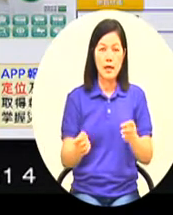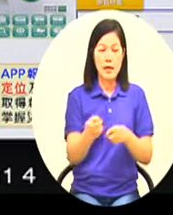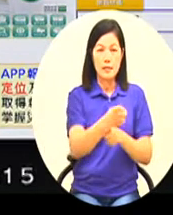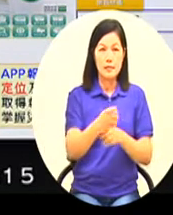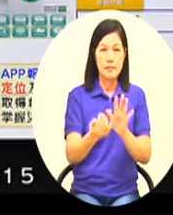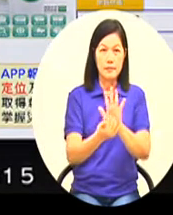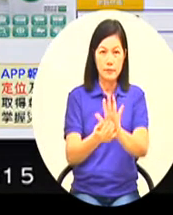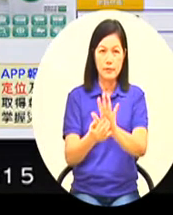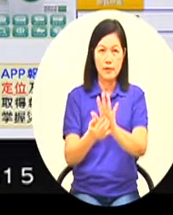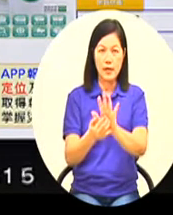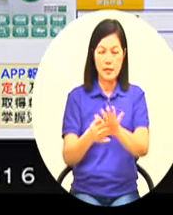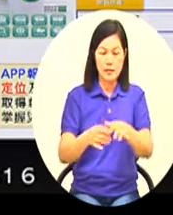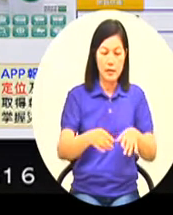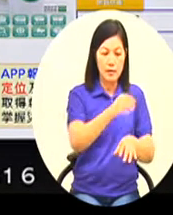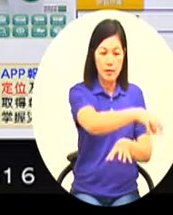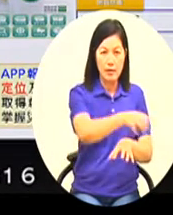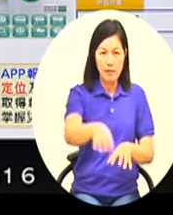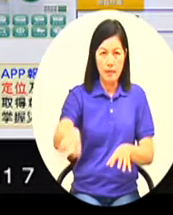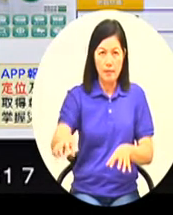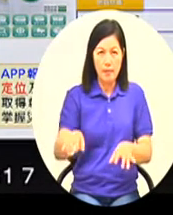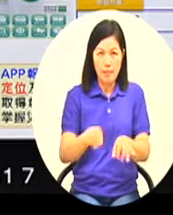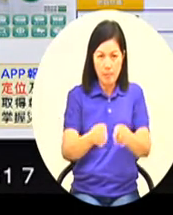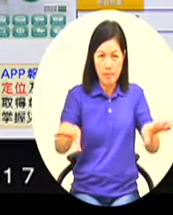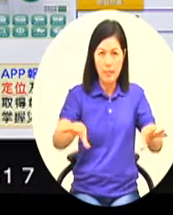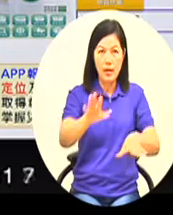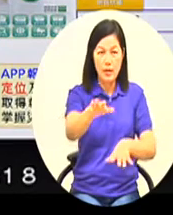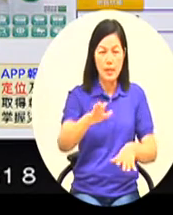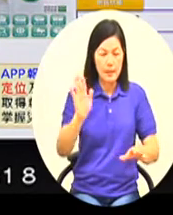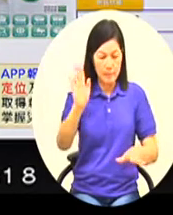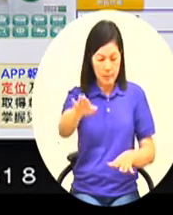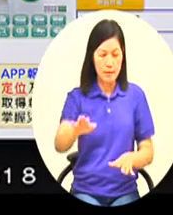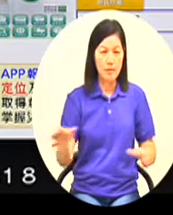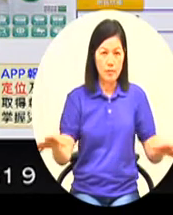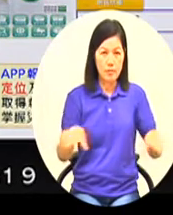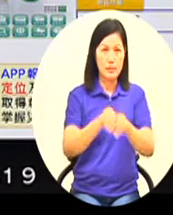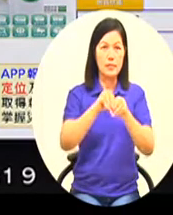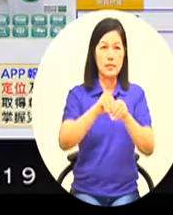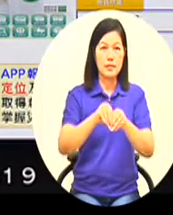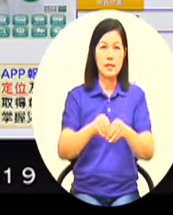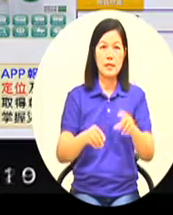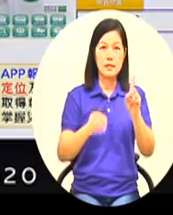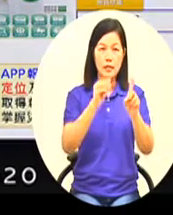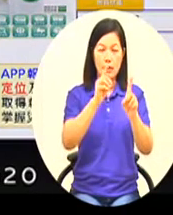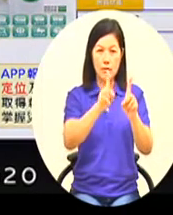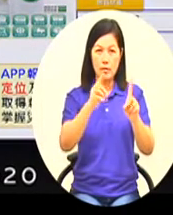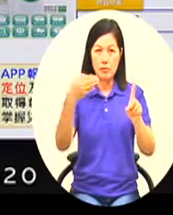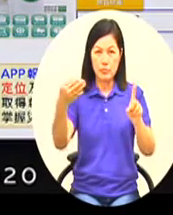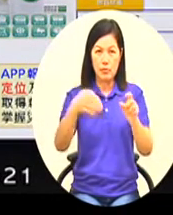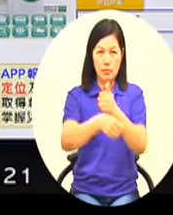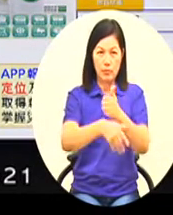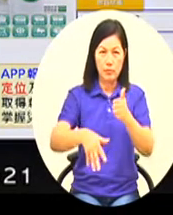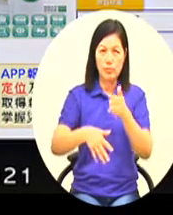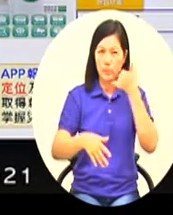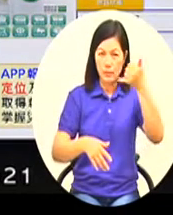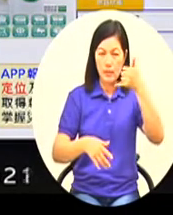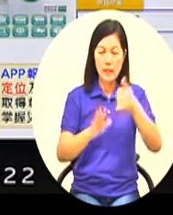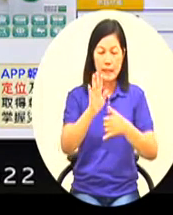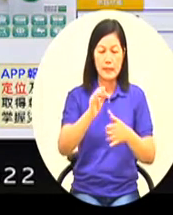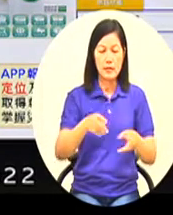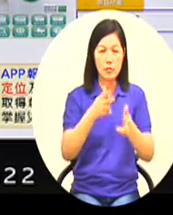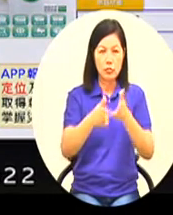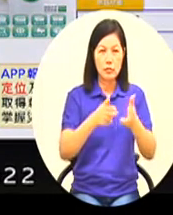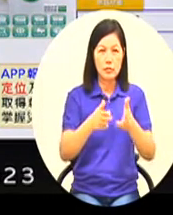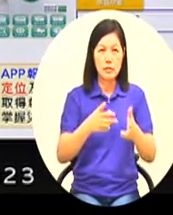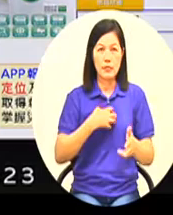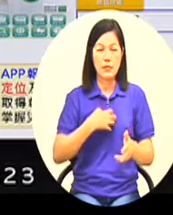分散于不同系统，未来将整合于119系统。当案发当地附近有管线、工厂或危险